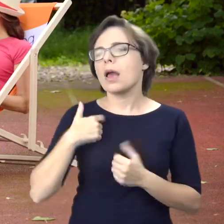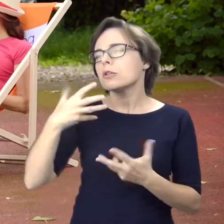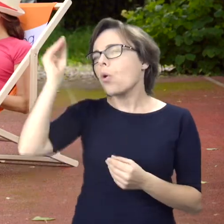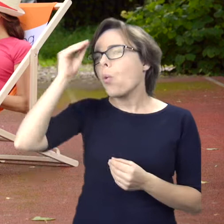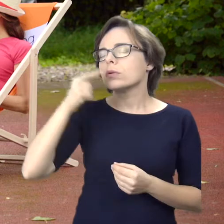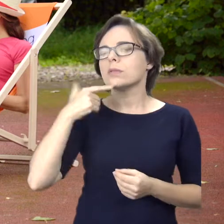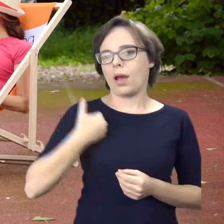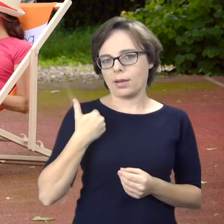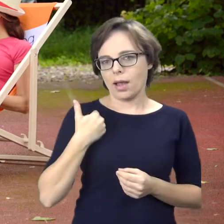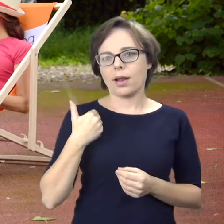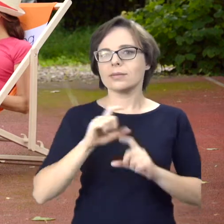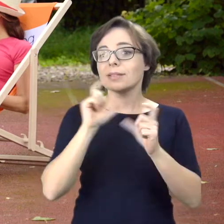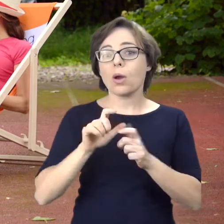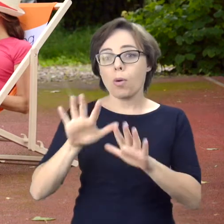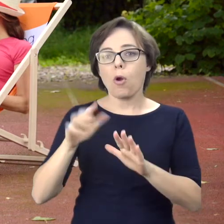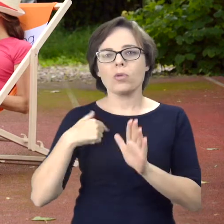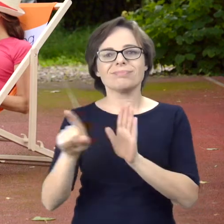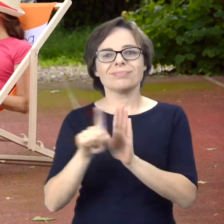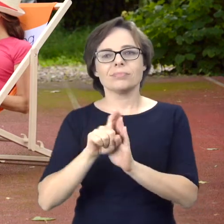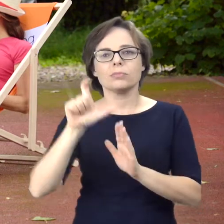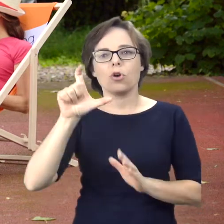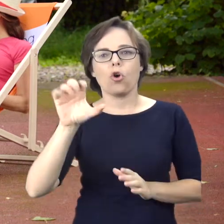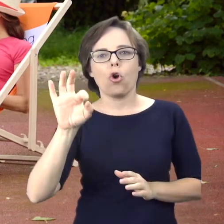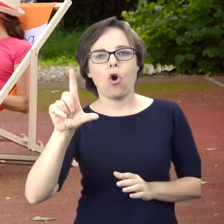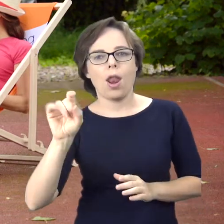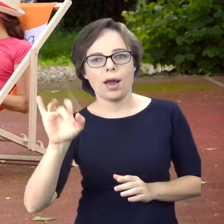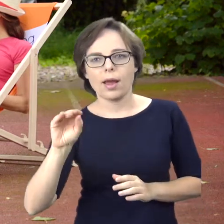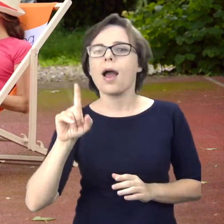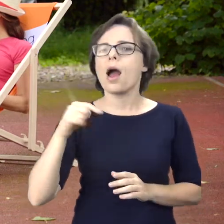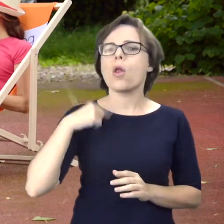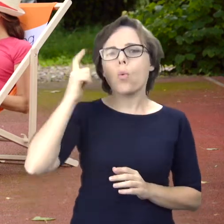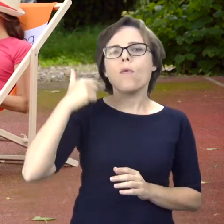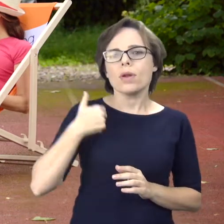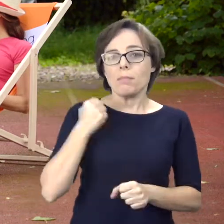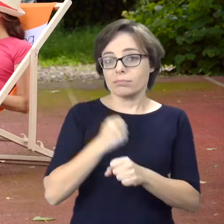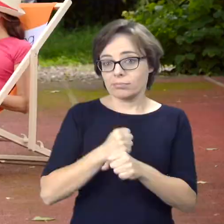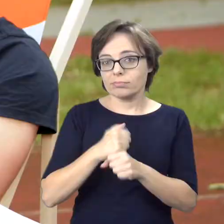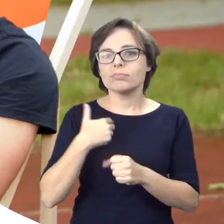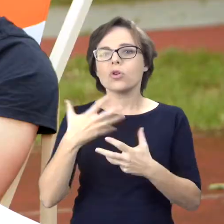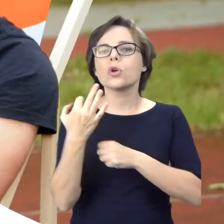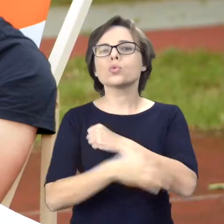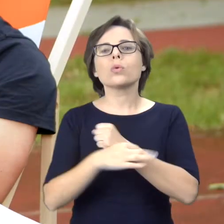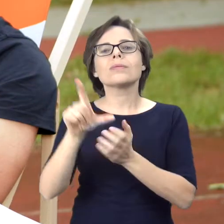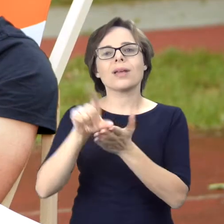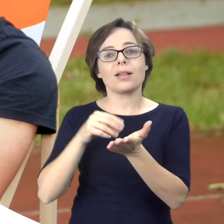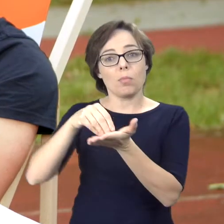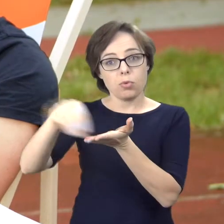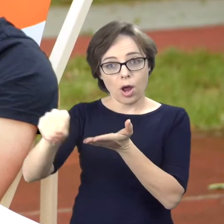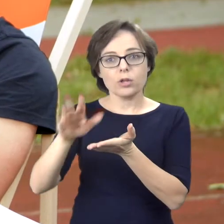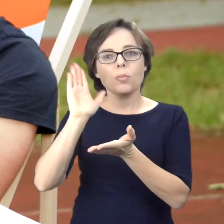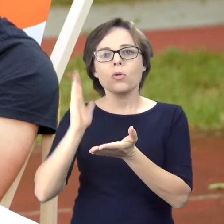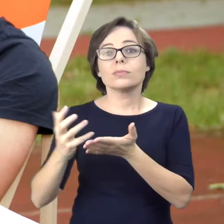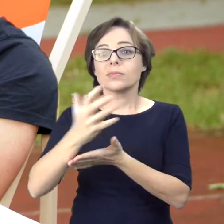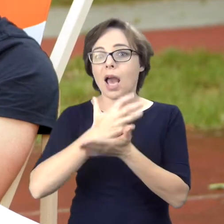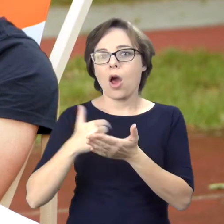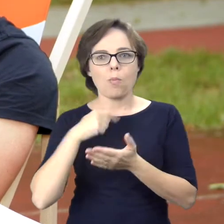angielski. Chodziłem tam przez cały pobyt do koledżu. Natomiast przede wszystkim pracowałem, no i chciałem spłacić kredyt studencki i zarobić na moje pierwsze dalekie podróże,